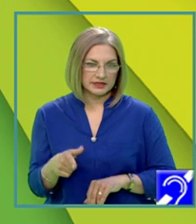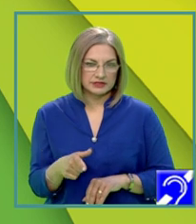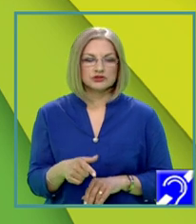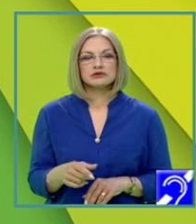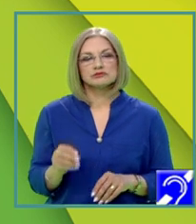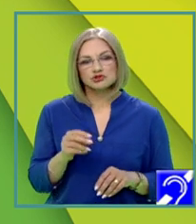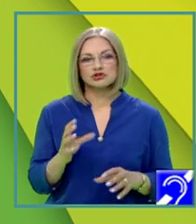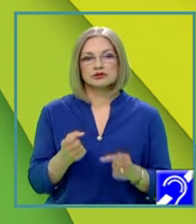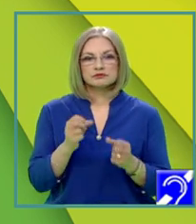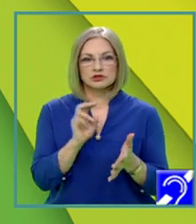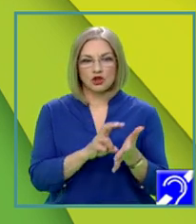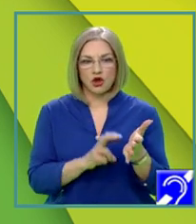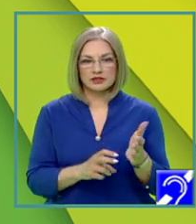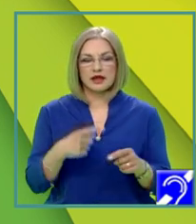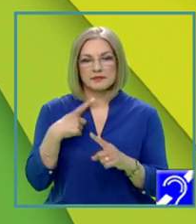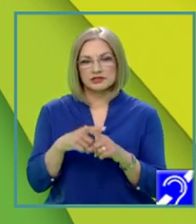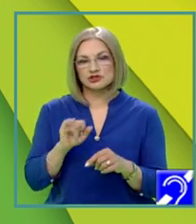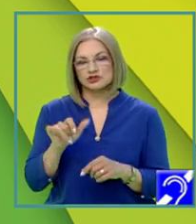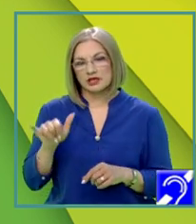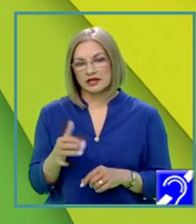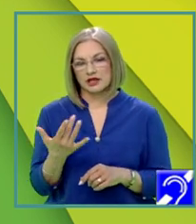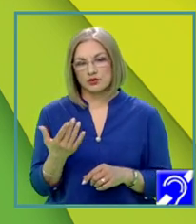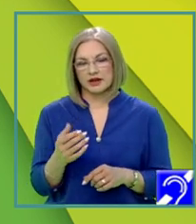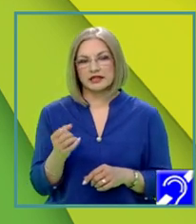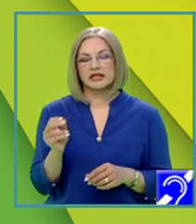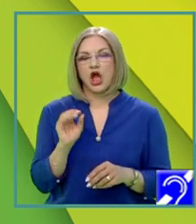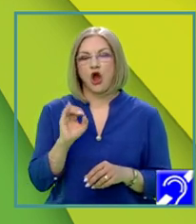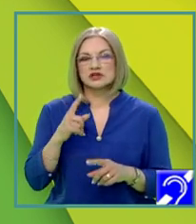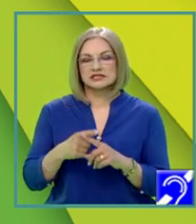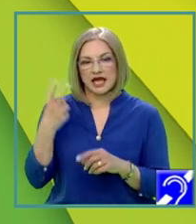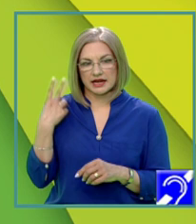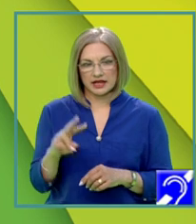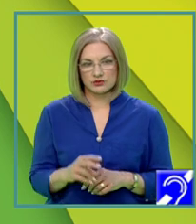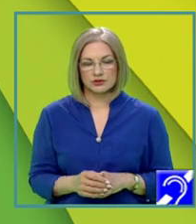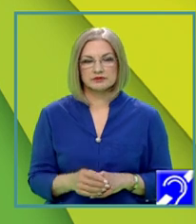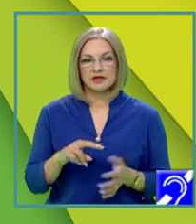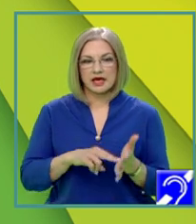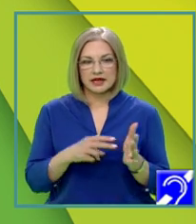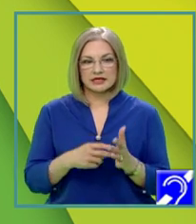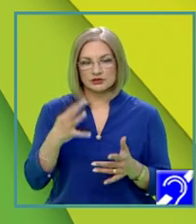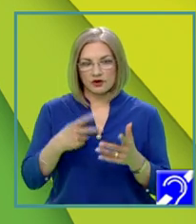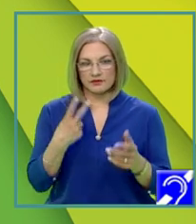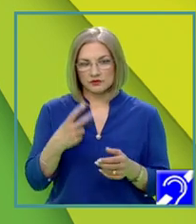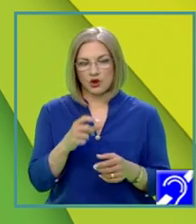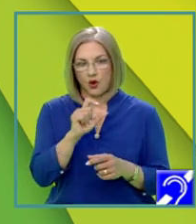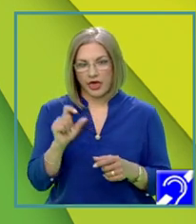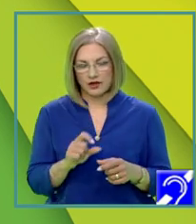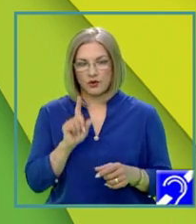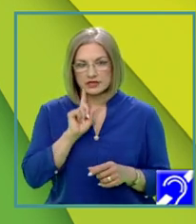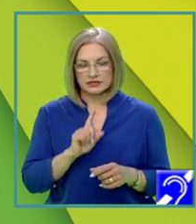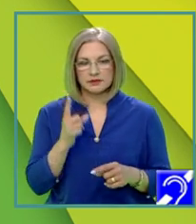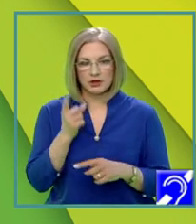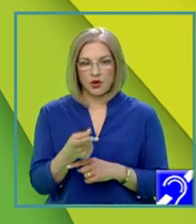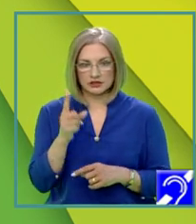hidrogen noi sunt cu x respectiv cu ecran numerele de oxidare necunoscute prin rezolvarea a Două ecuații simplă de